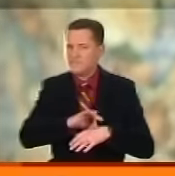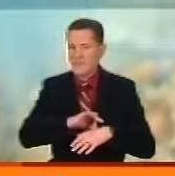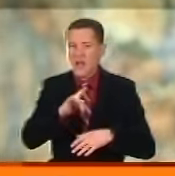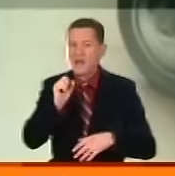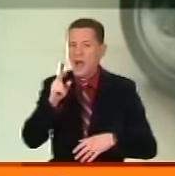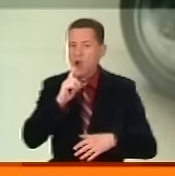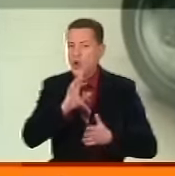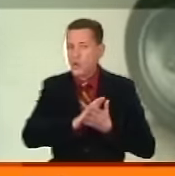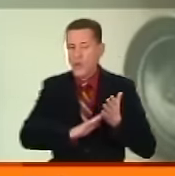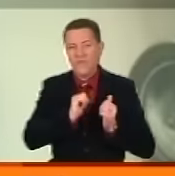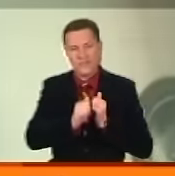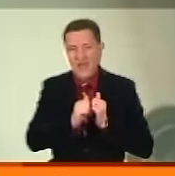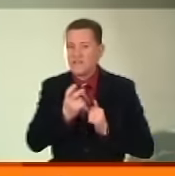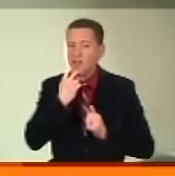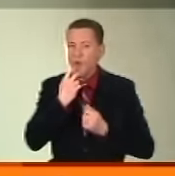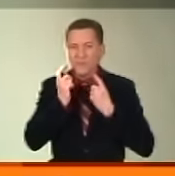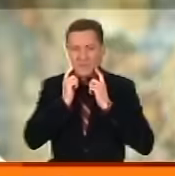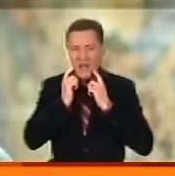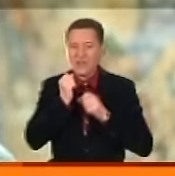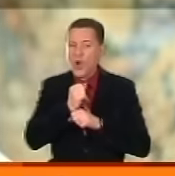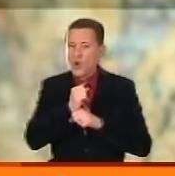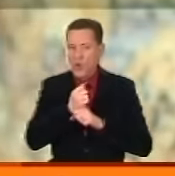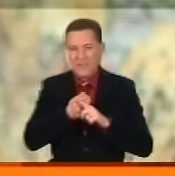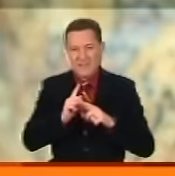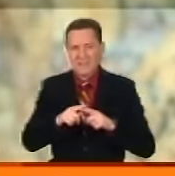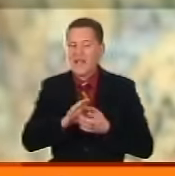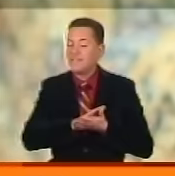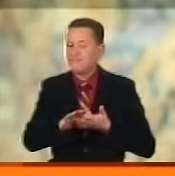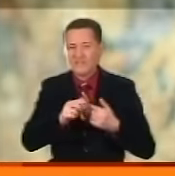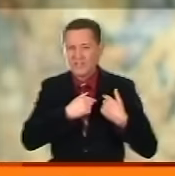він часто усміхається. І робить це дуже